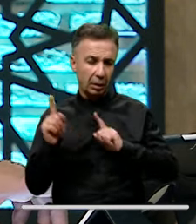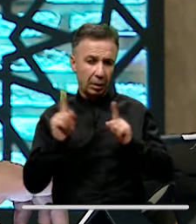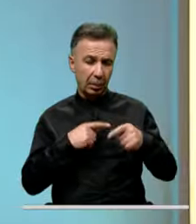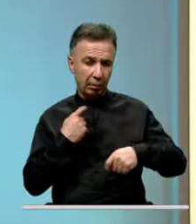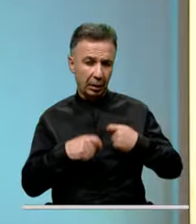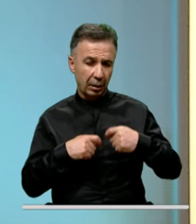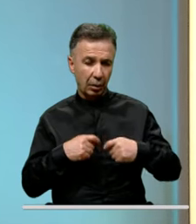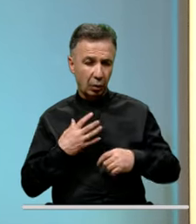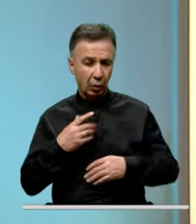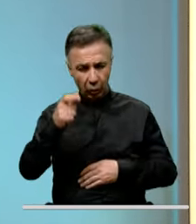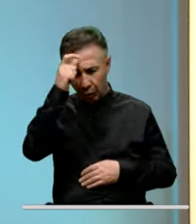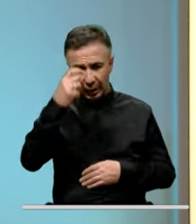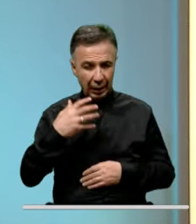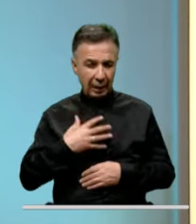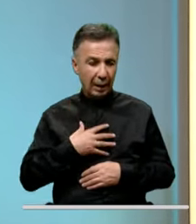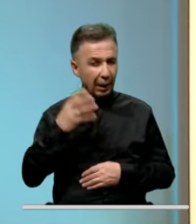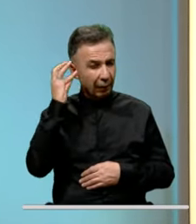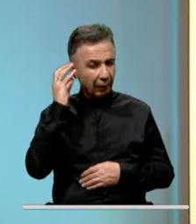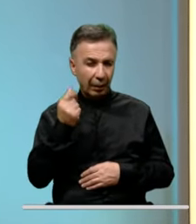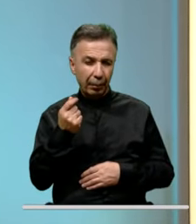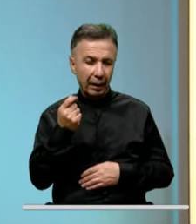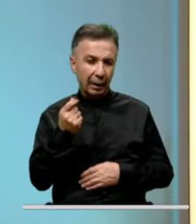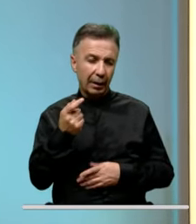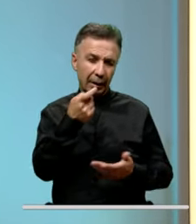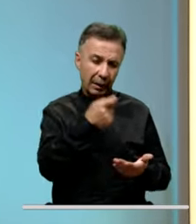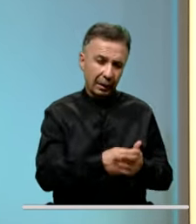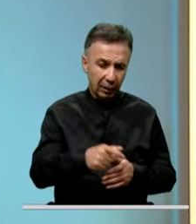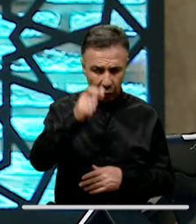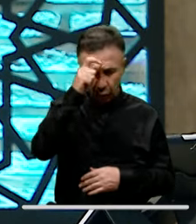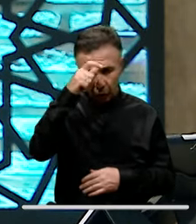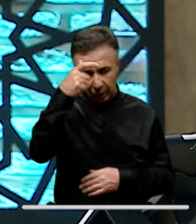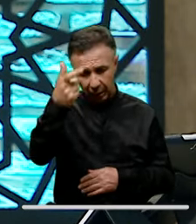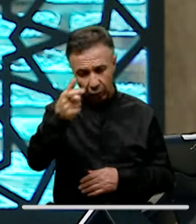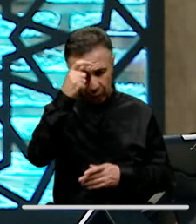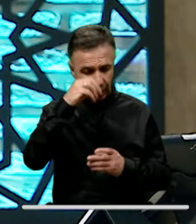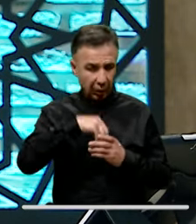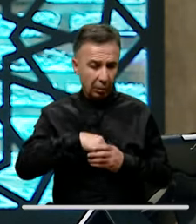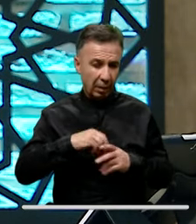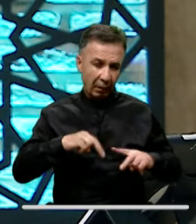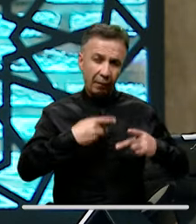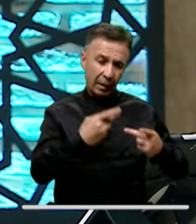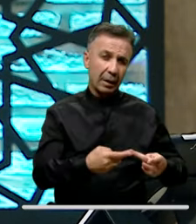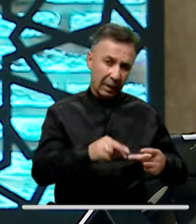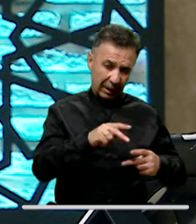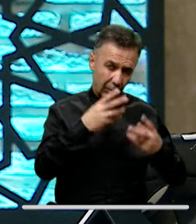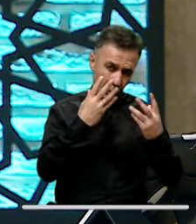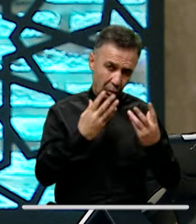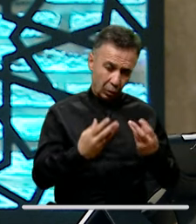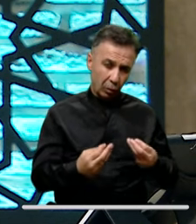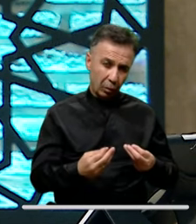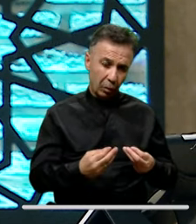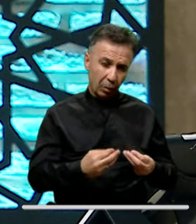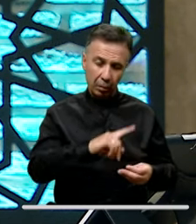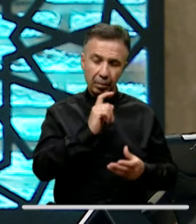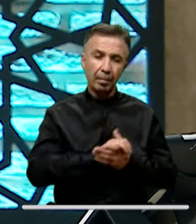Diyanet Vakfı'na kurban bedeli yatırdık yurt içi veya yurt dışı. Bu bir vekalet kabul edilir mi? Daha sonra da